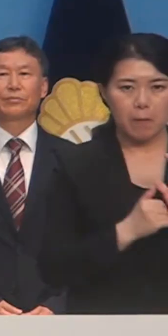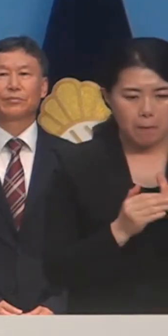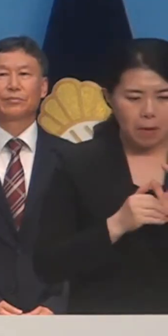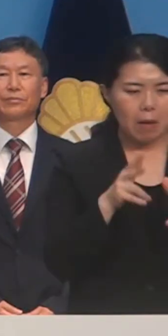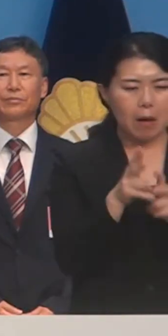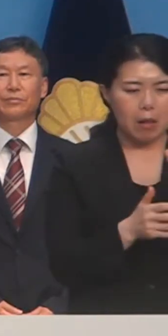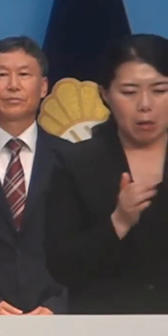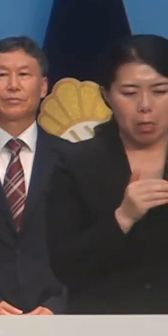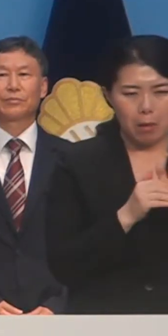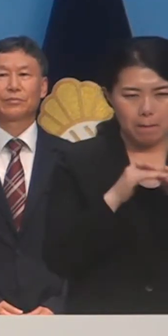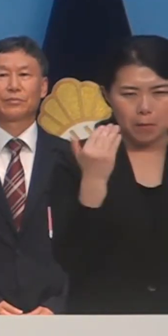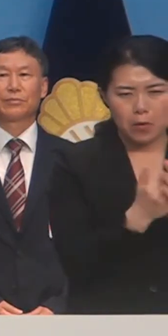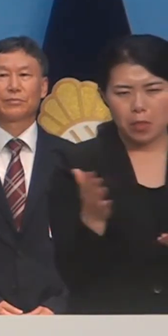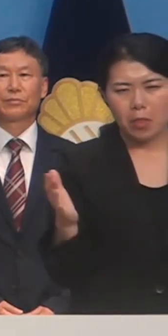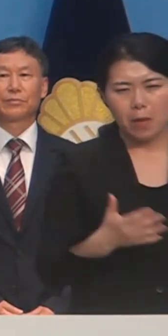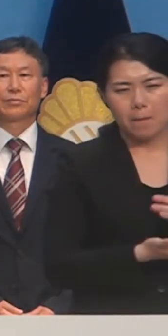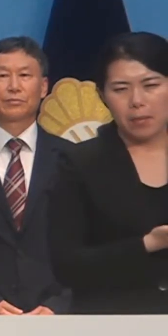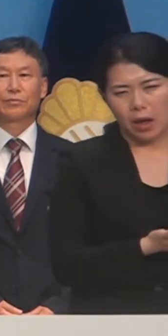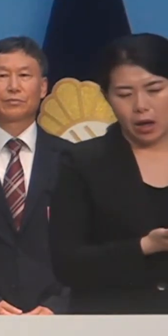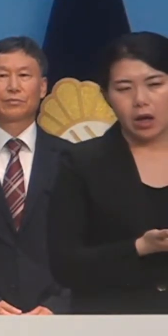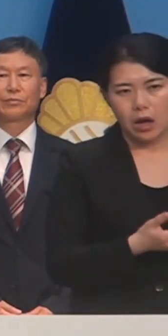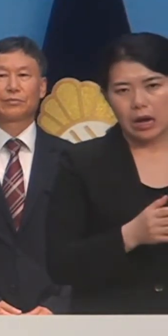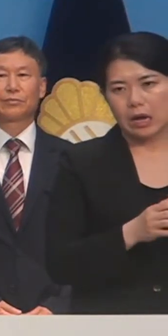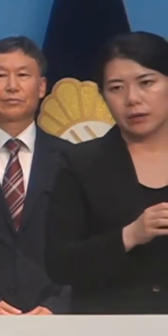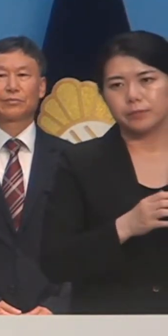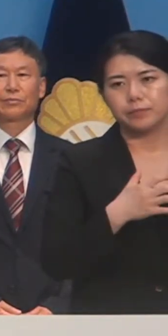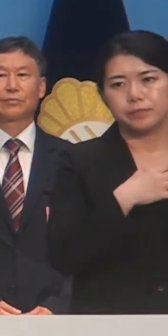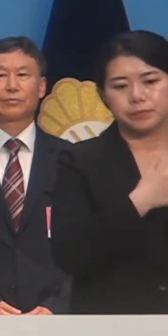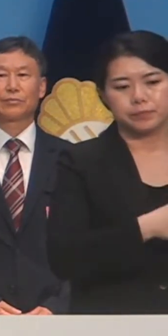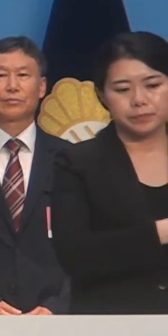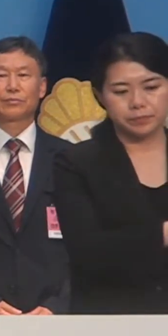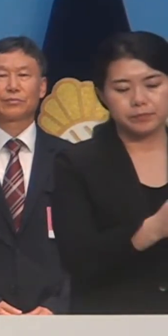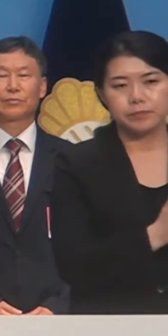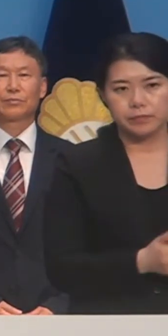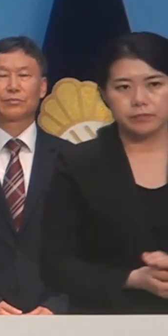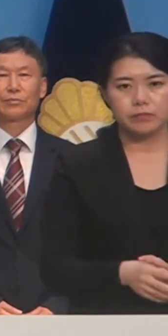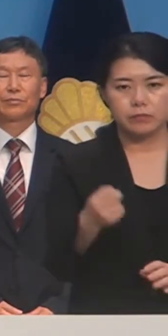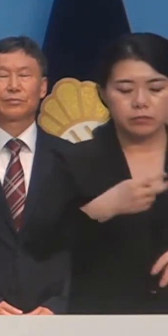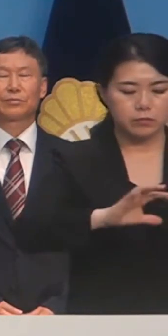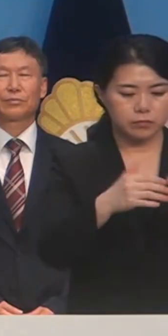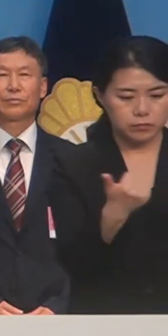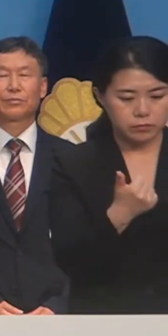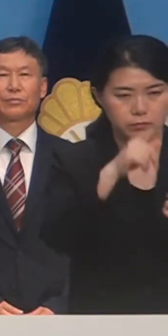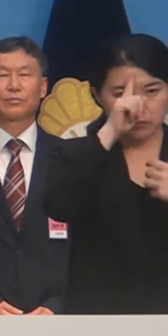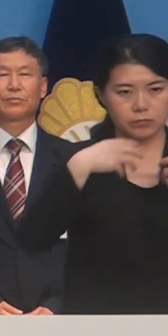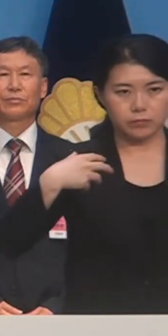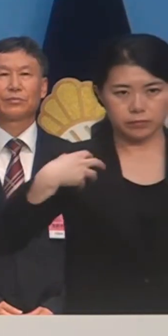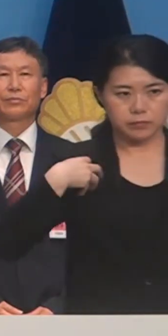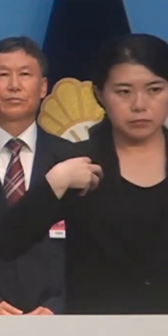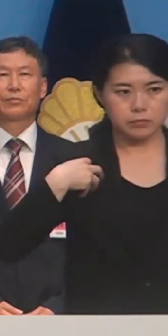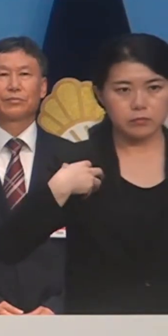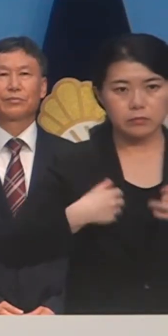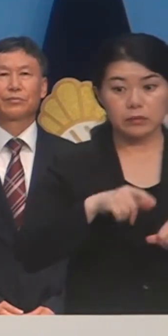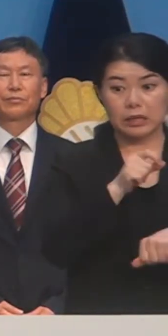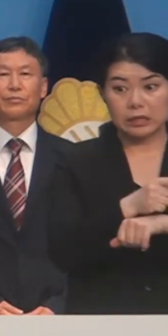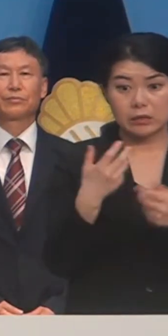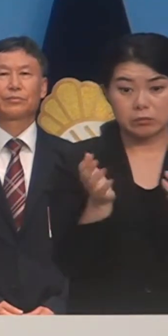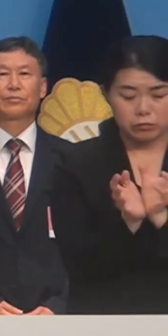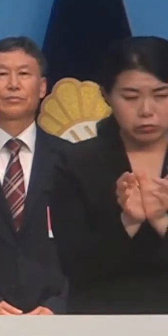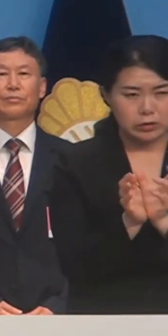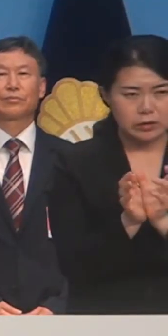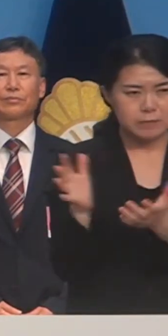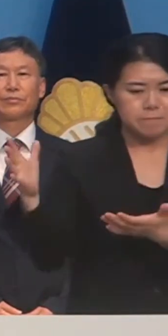산업 기밀을 탈취하도록 이용해 왔다. 또한 국회와 정부를, 행정부를